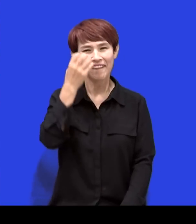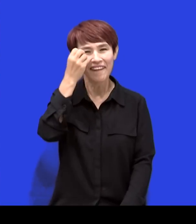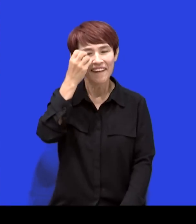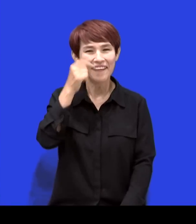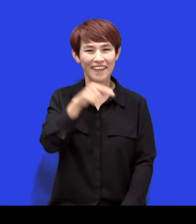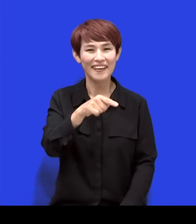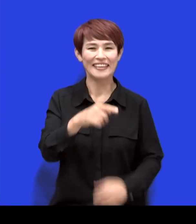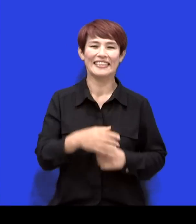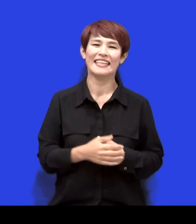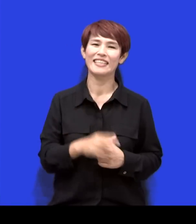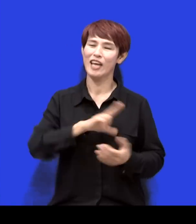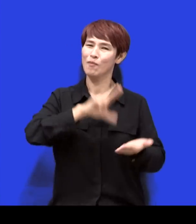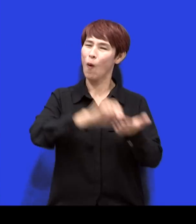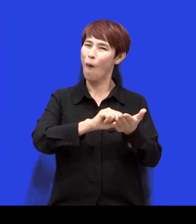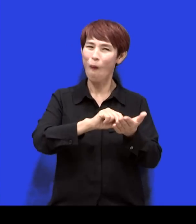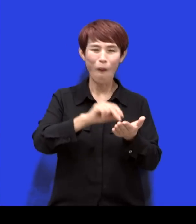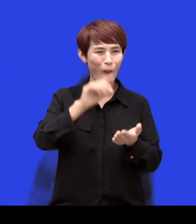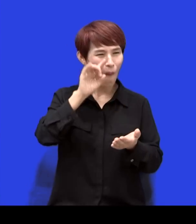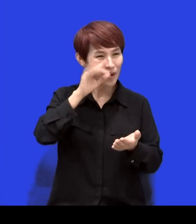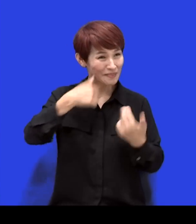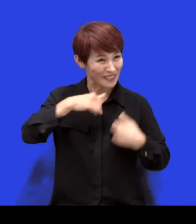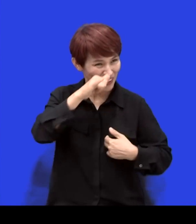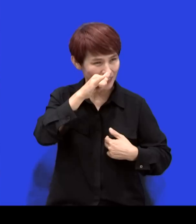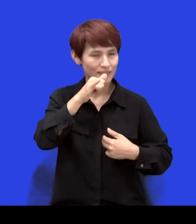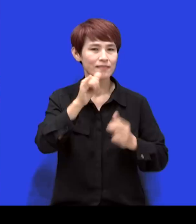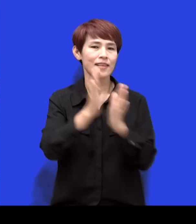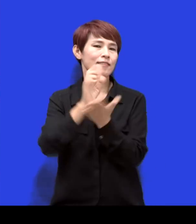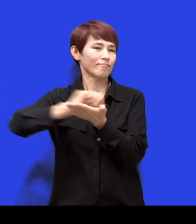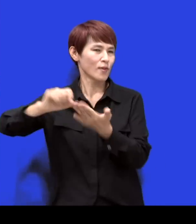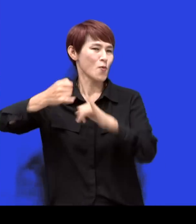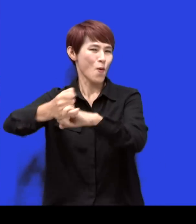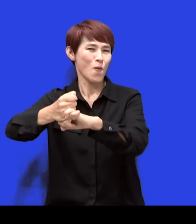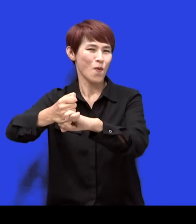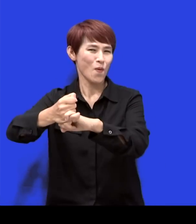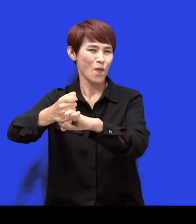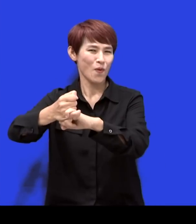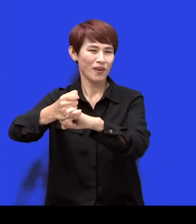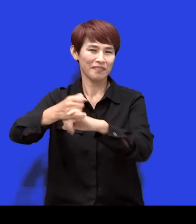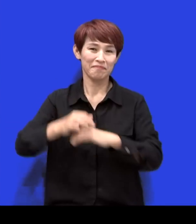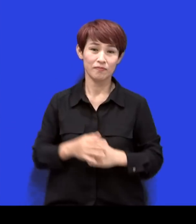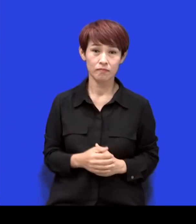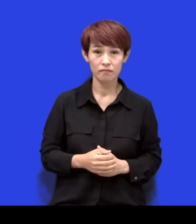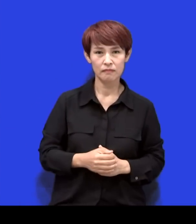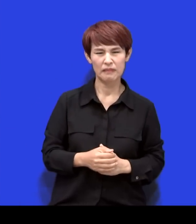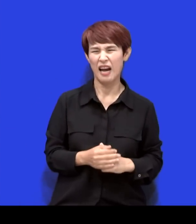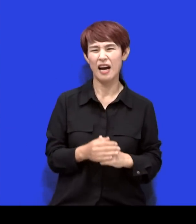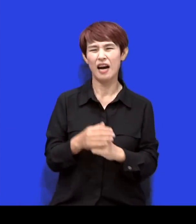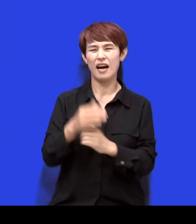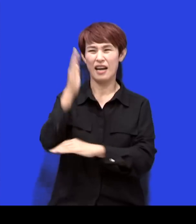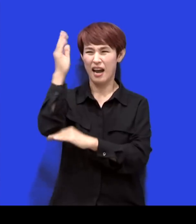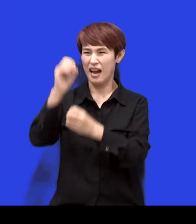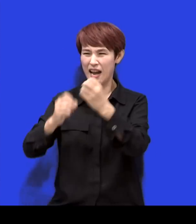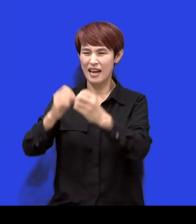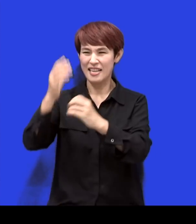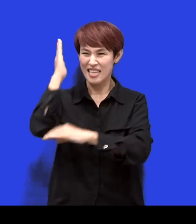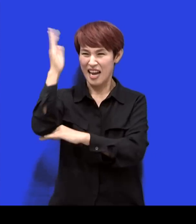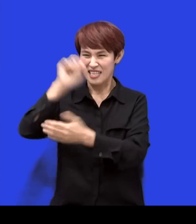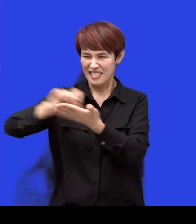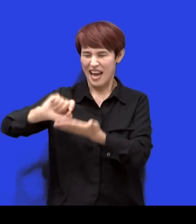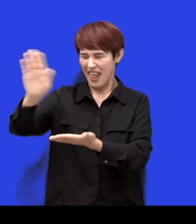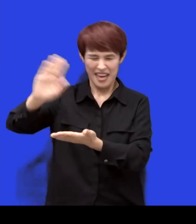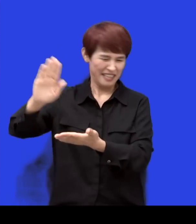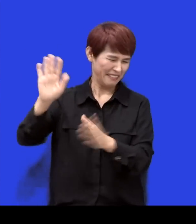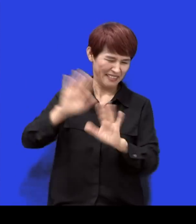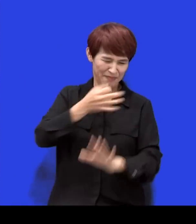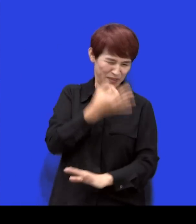스토어. 예. 그래서 이제 제목이 궁금하고 재밌으면 이거는 써야 되는 거예요. 작가는. 그런데 제가 나 소설 안 쓰기로 했지. 소설 쓰면 잘 안